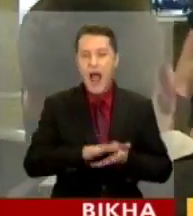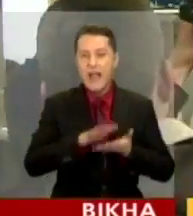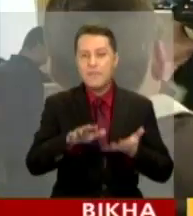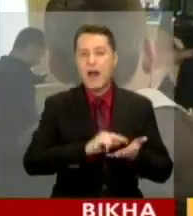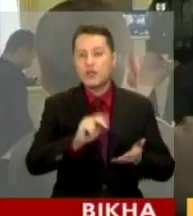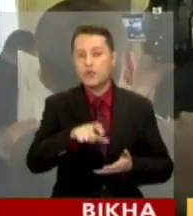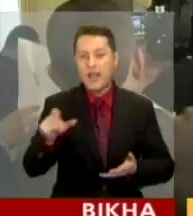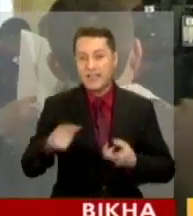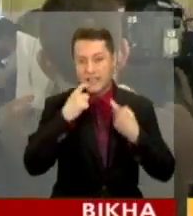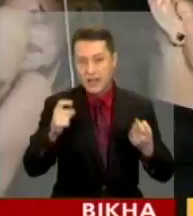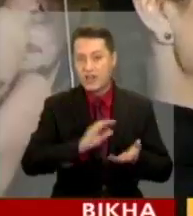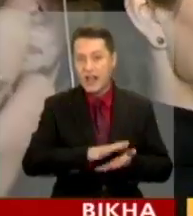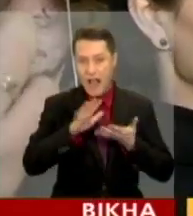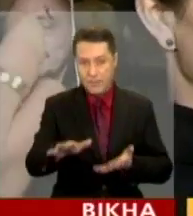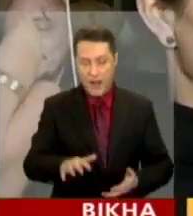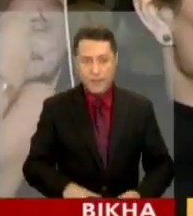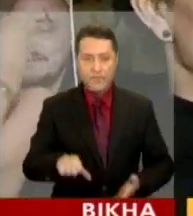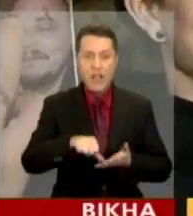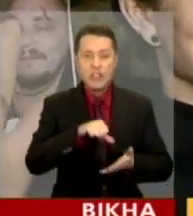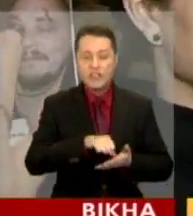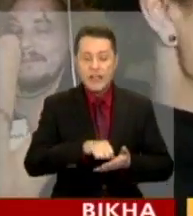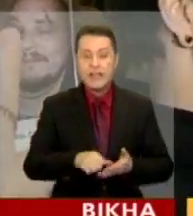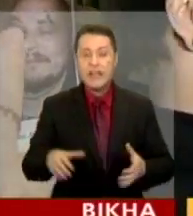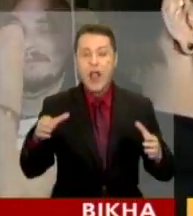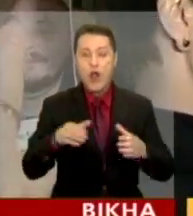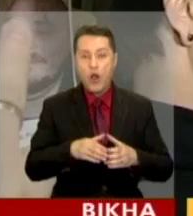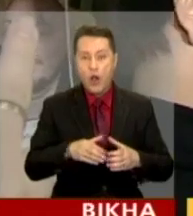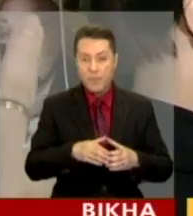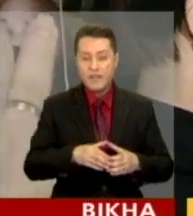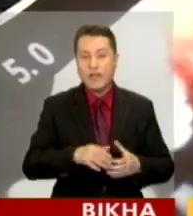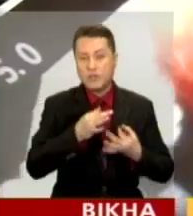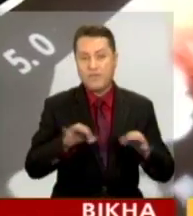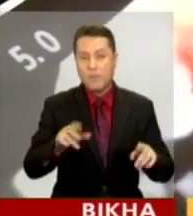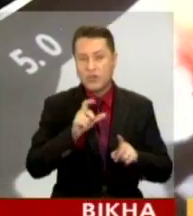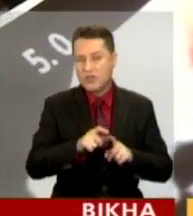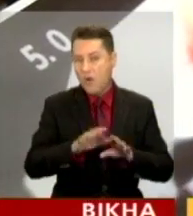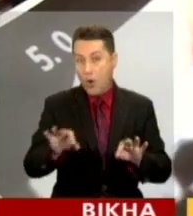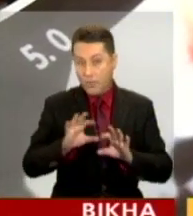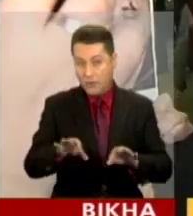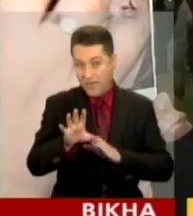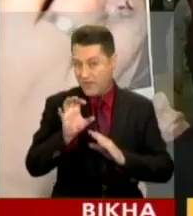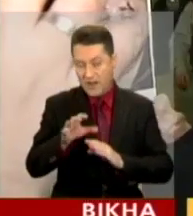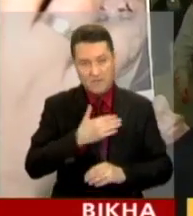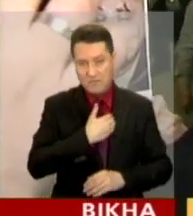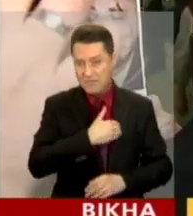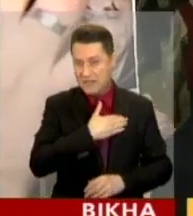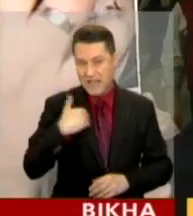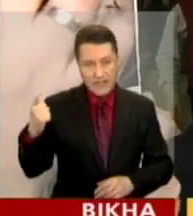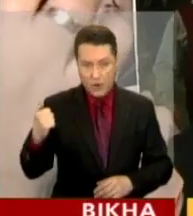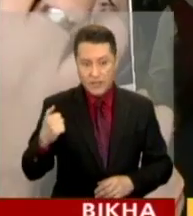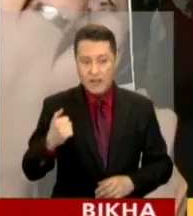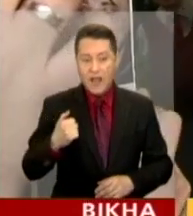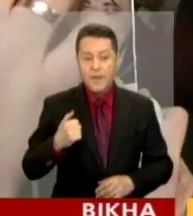Ганьба! Ганьба! Членкиня Комітету свободи слова коментувати фотографію не захотіла. Я думаю, що для вас не